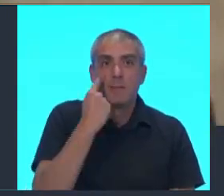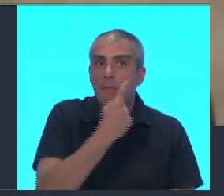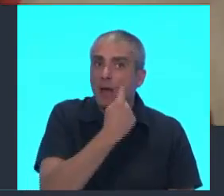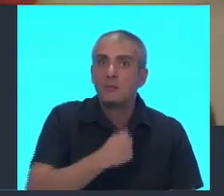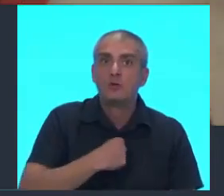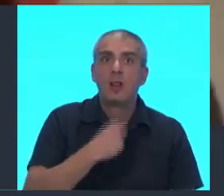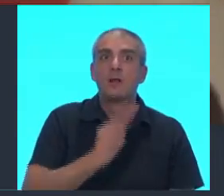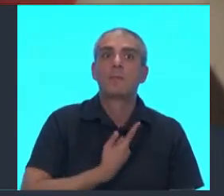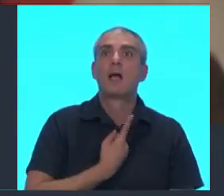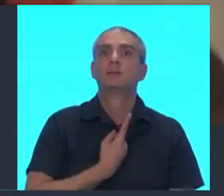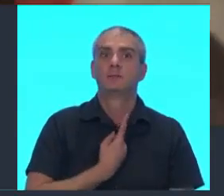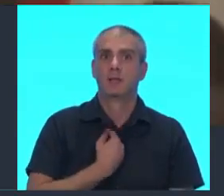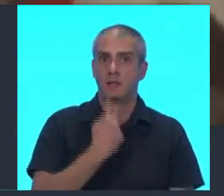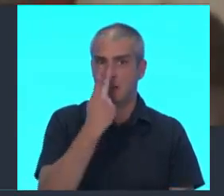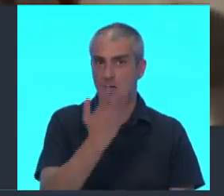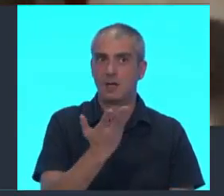myself,